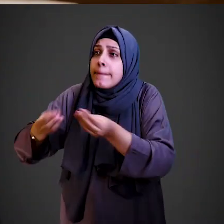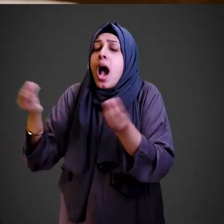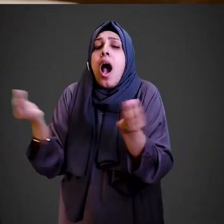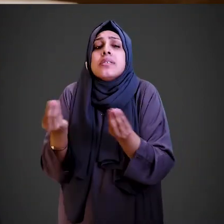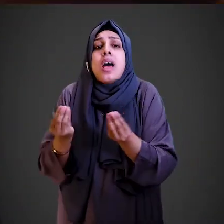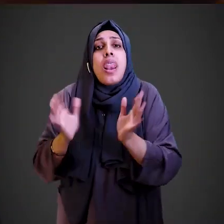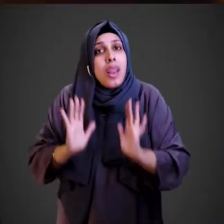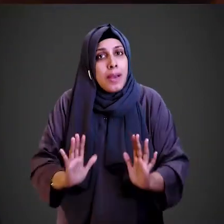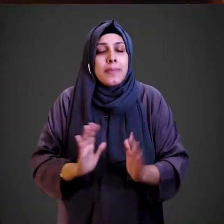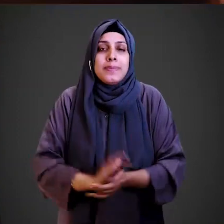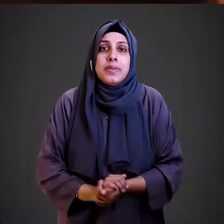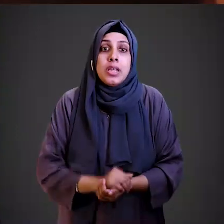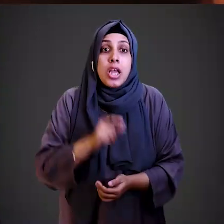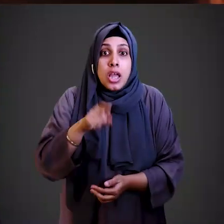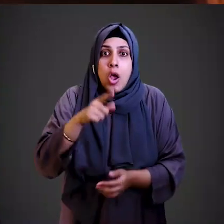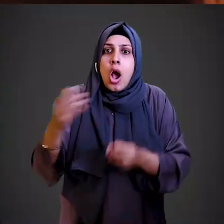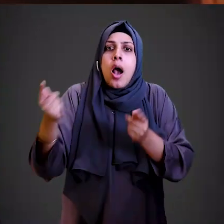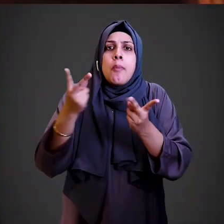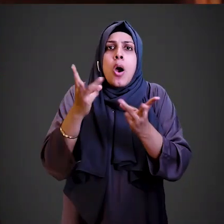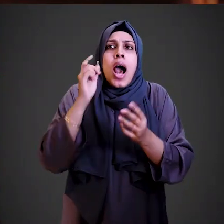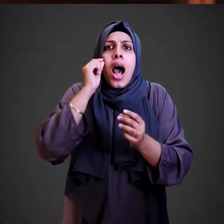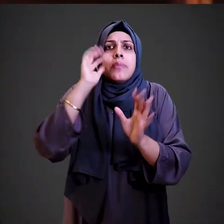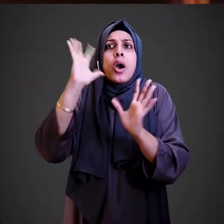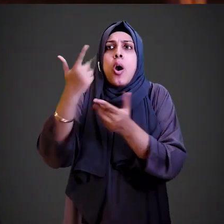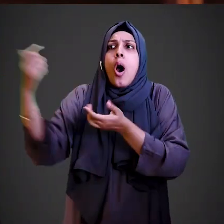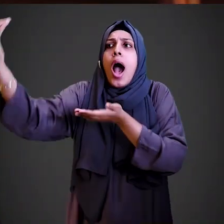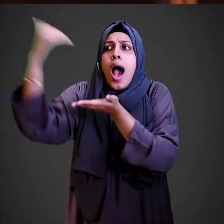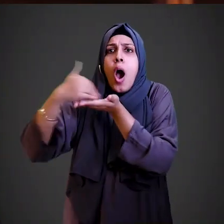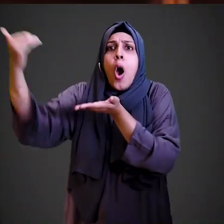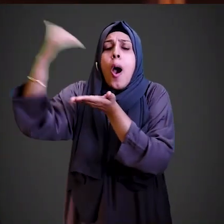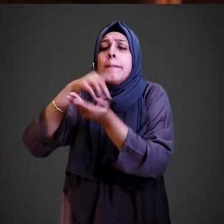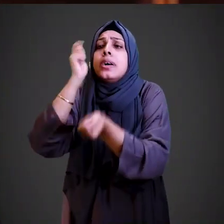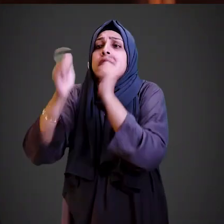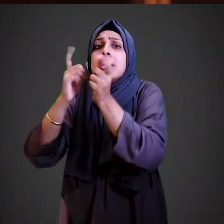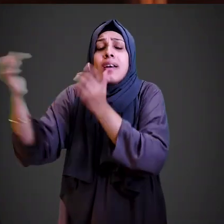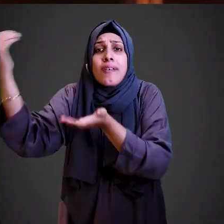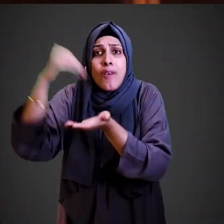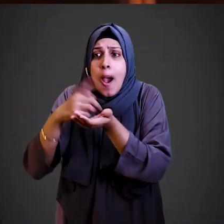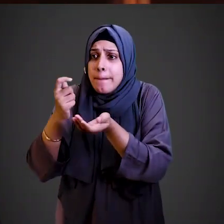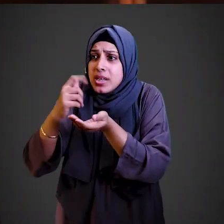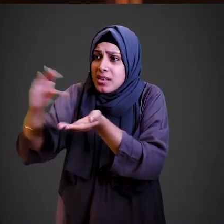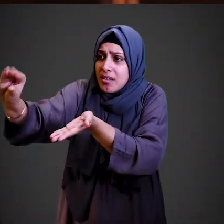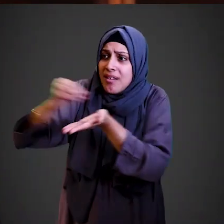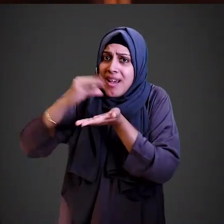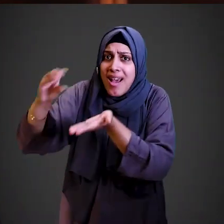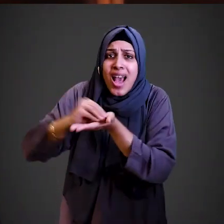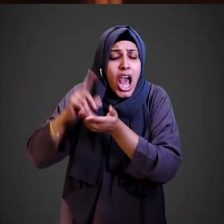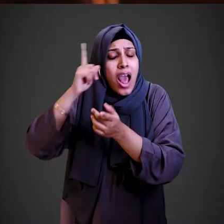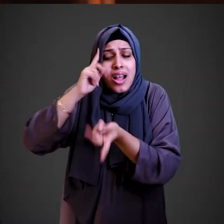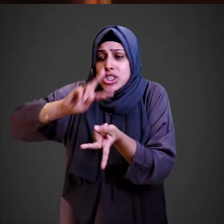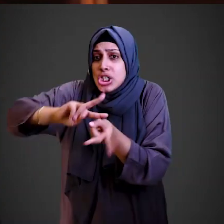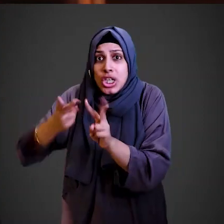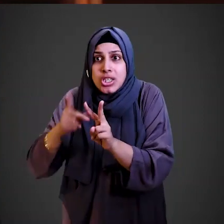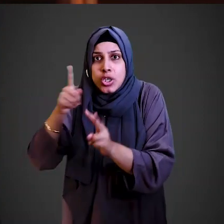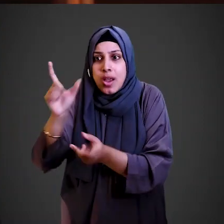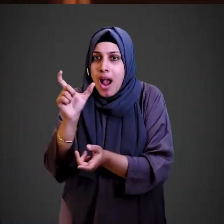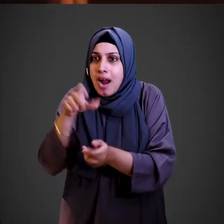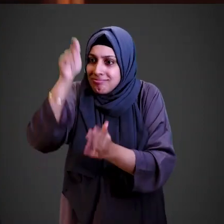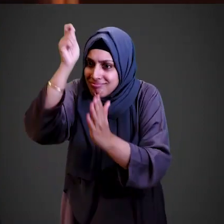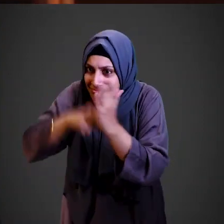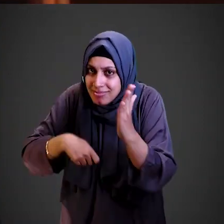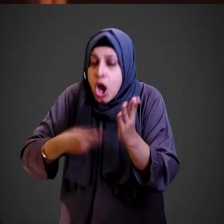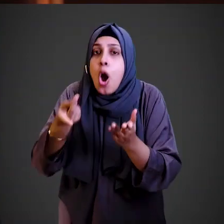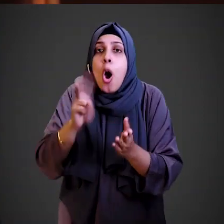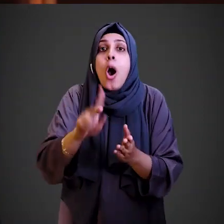को आसान बनाएं। और अगर आपके पास आने वाले कस्टमर्स जो हैं वो पैसे कैश में लाने के बजाय कार्ड से या